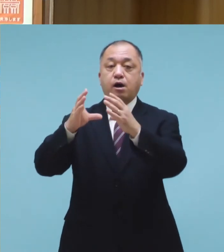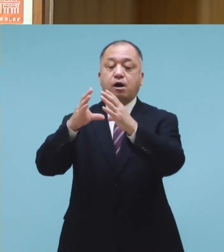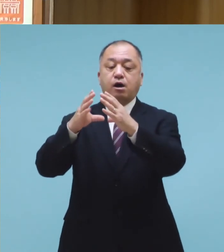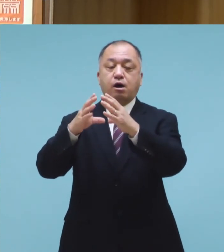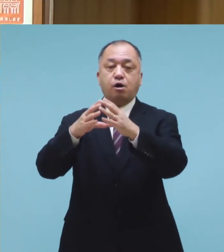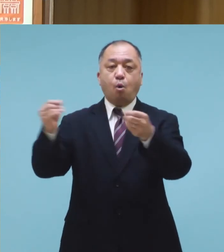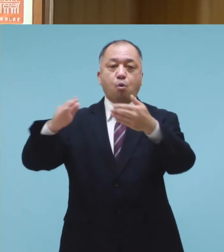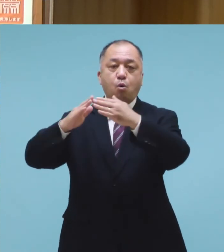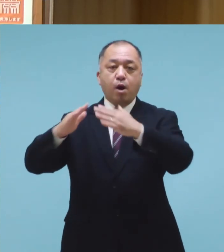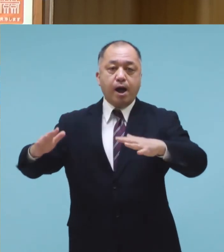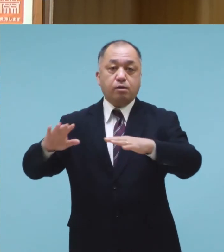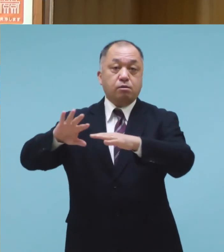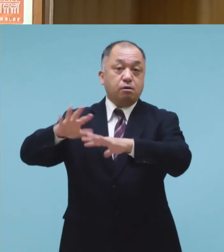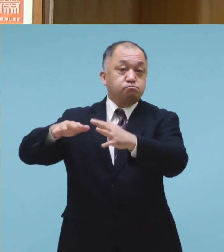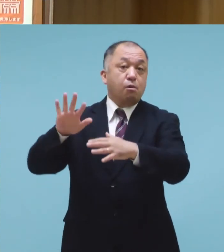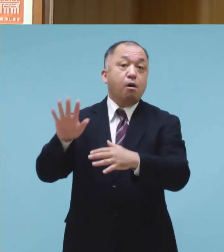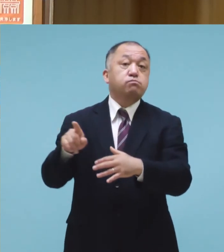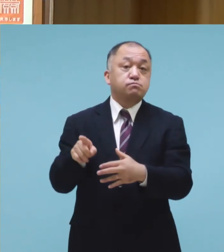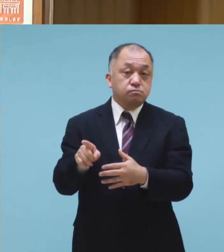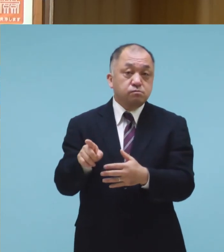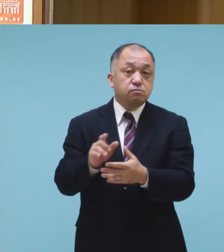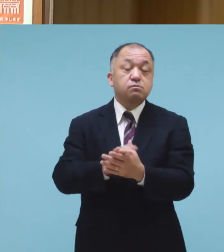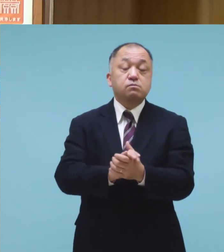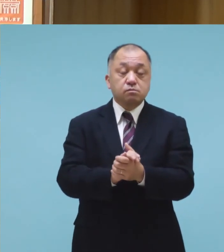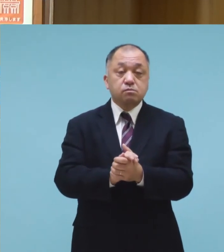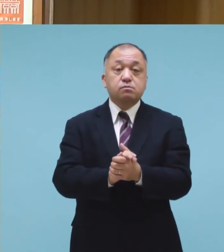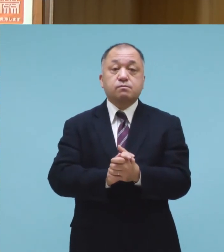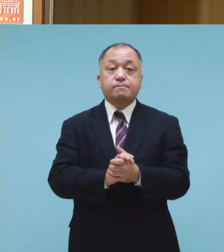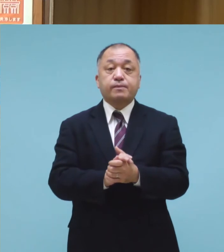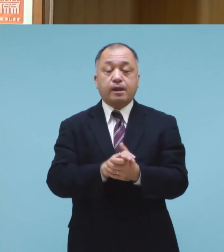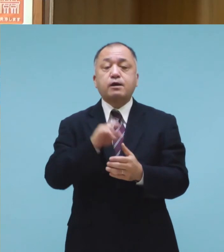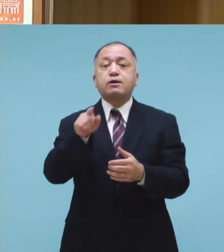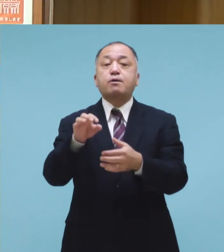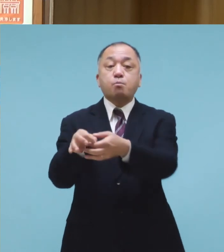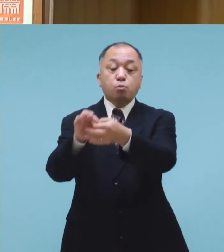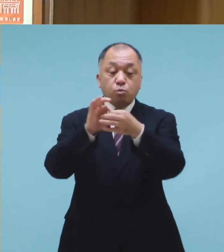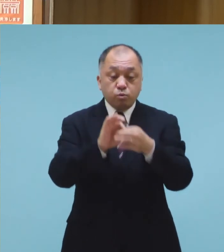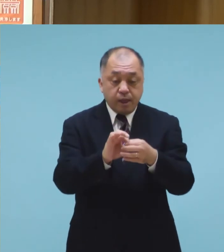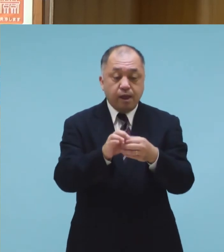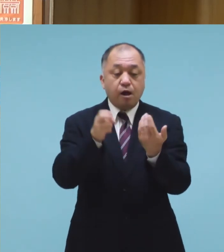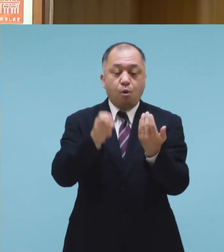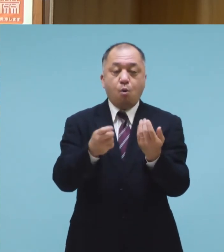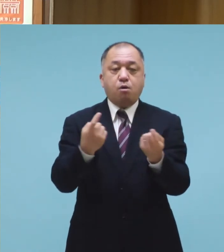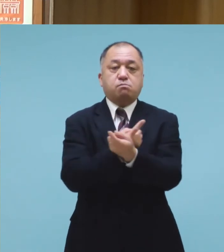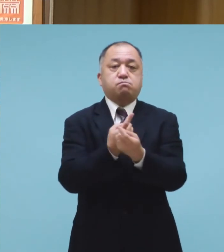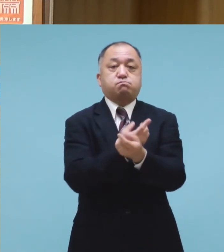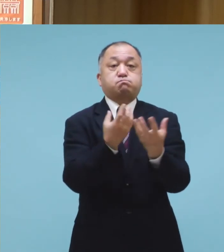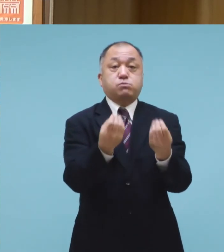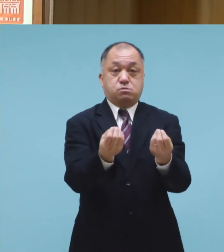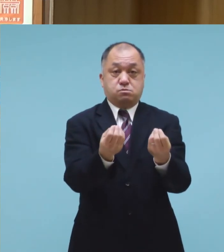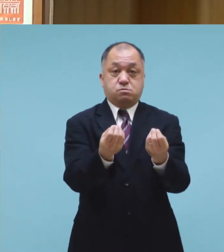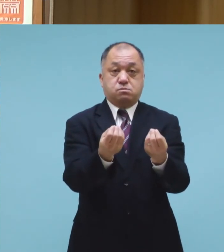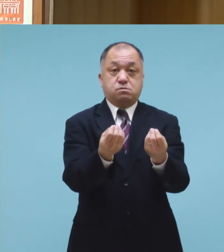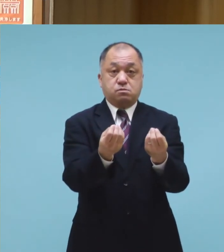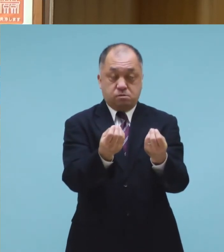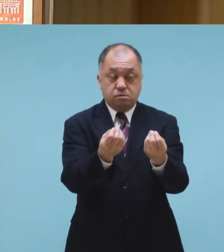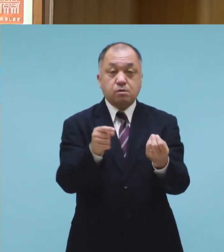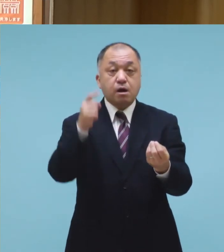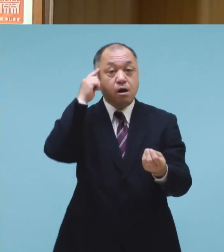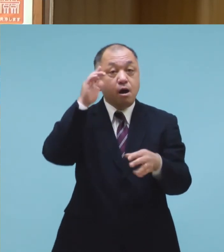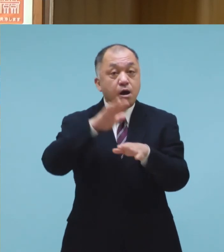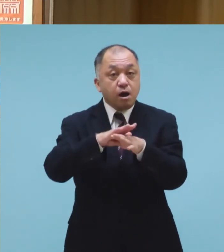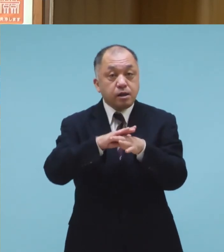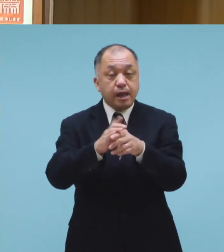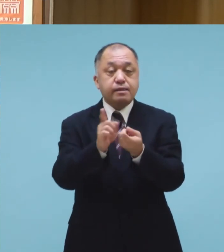今回法改正が行われたわけですから、まあ、当然そういった精神の中で対応していくべきだと思います。まあ、